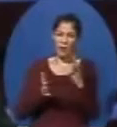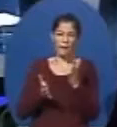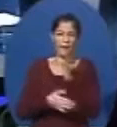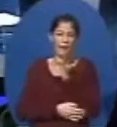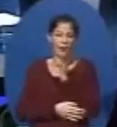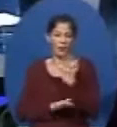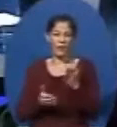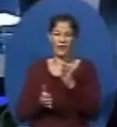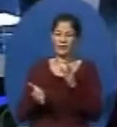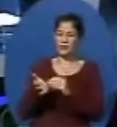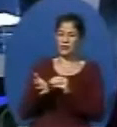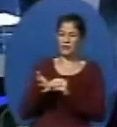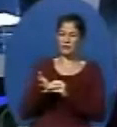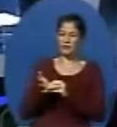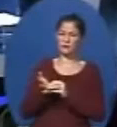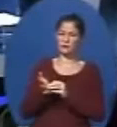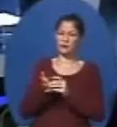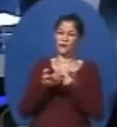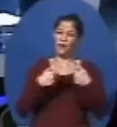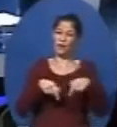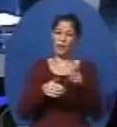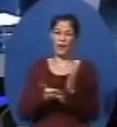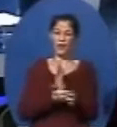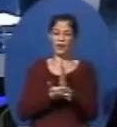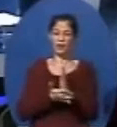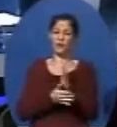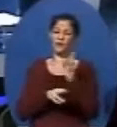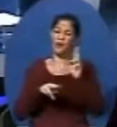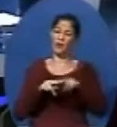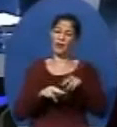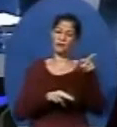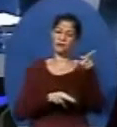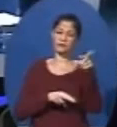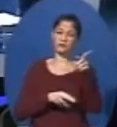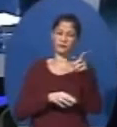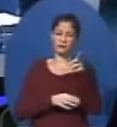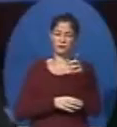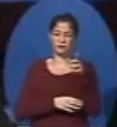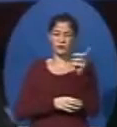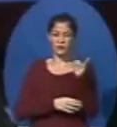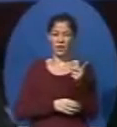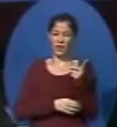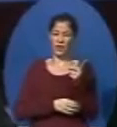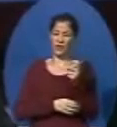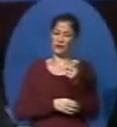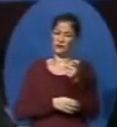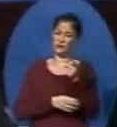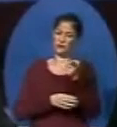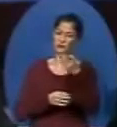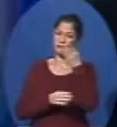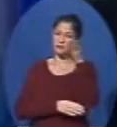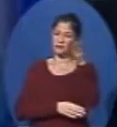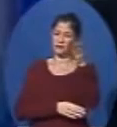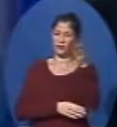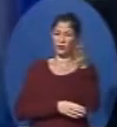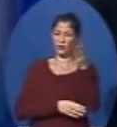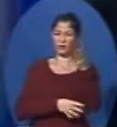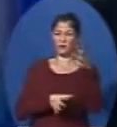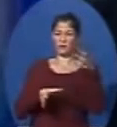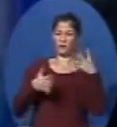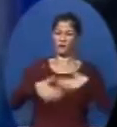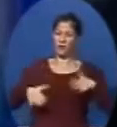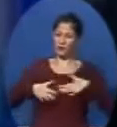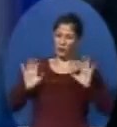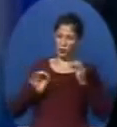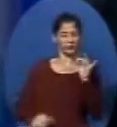הצרכים, ועדת מיון מחליטה, והוא מתייצב בבית סוהר, בחרמון, במעשיהו, באיפה שהוא הוא יצטרך ללכת עם מדי אסיר?